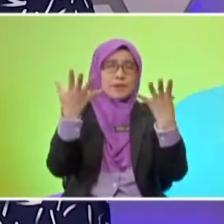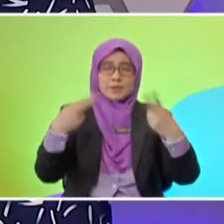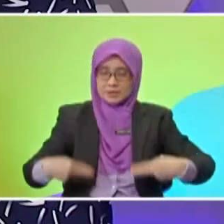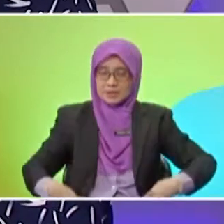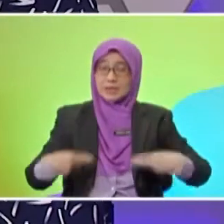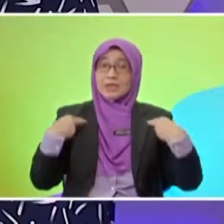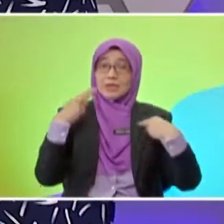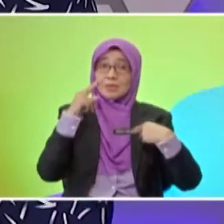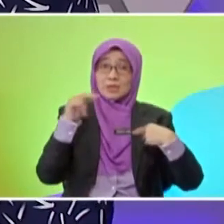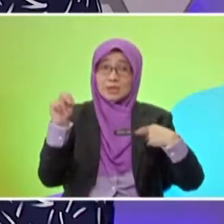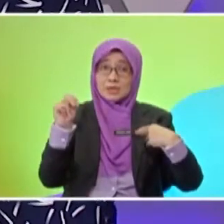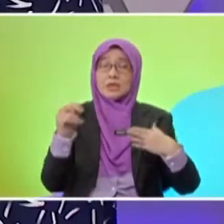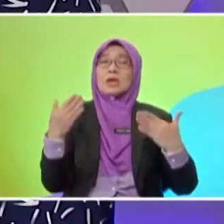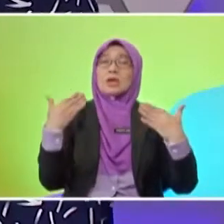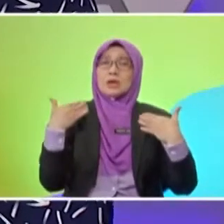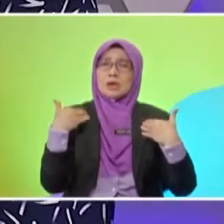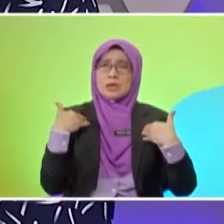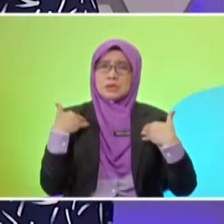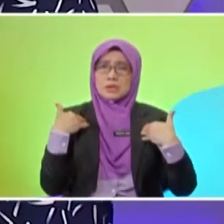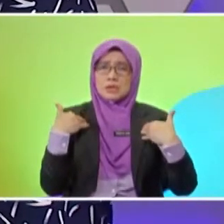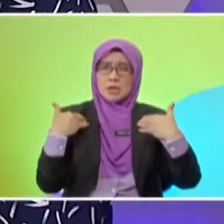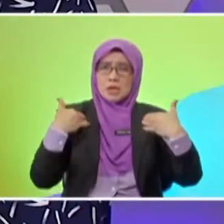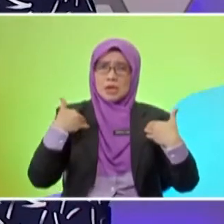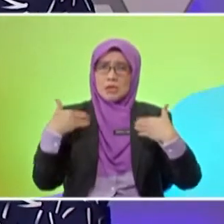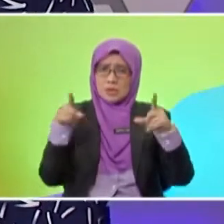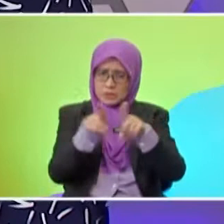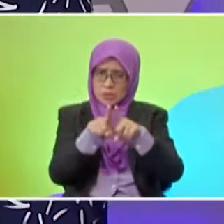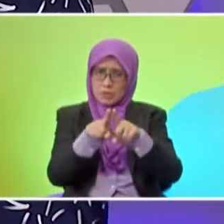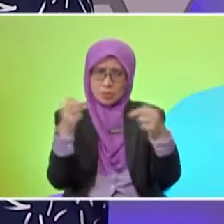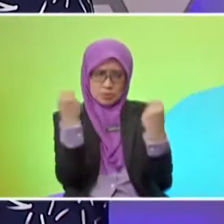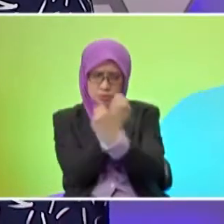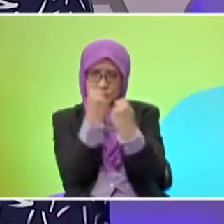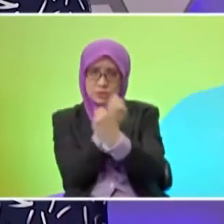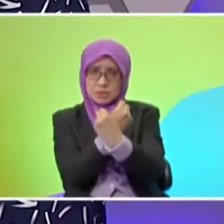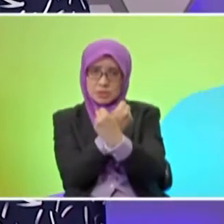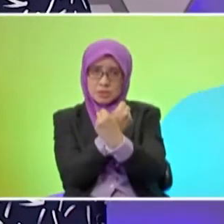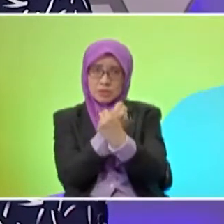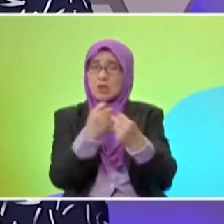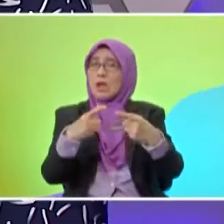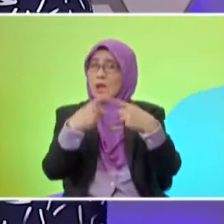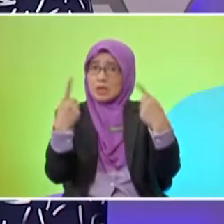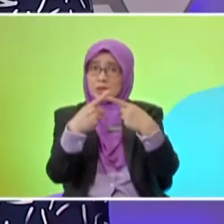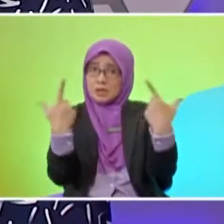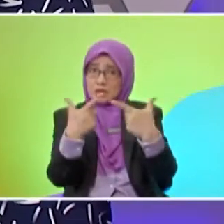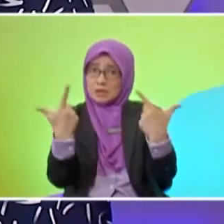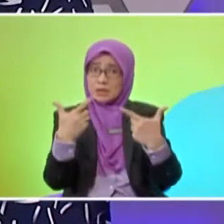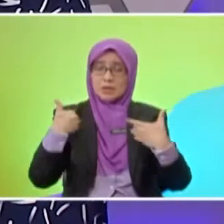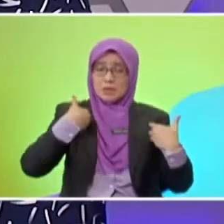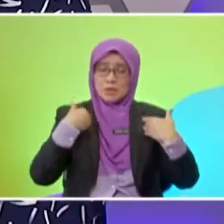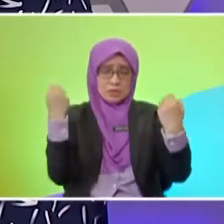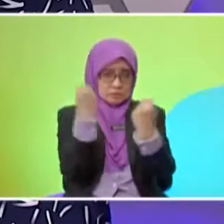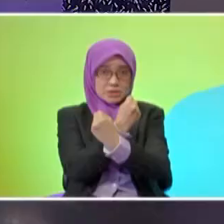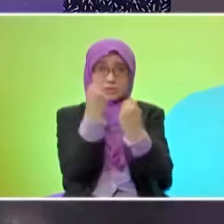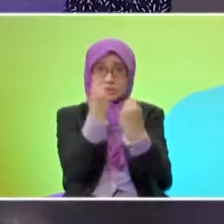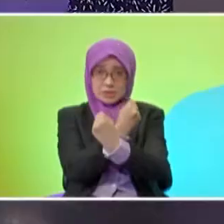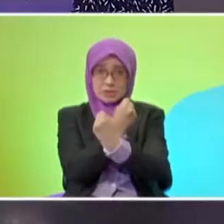hewan to bersaing dengan sesama sendiri Kamu spesies dan juga bersaing dengan lain spesies bisnis penulisan juga Iya betul jadi Islam dirinya